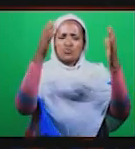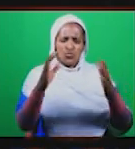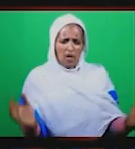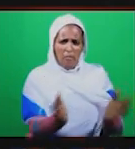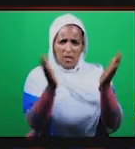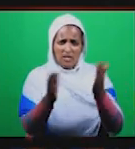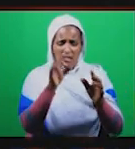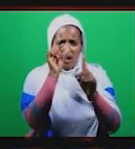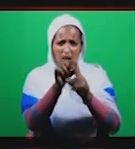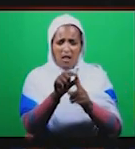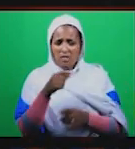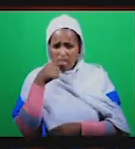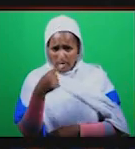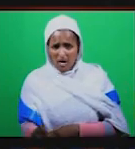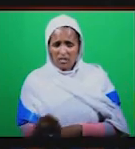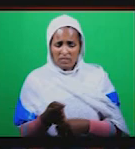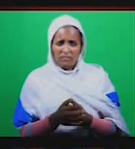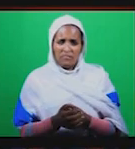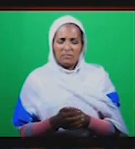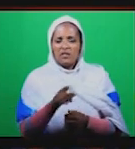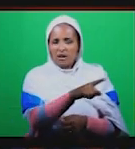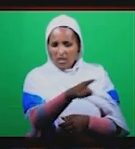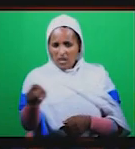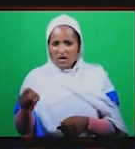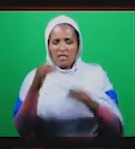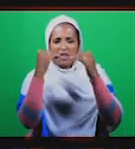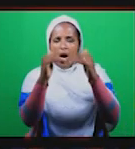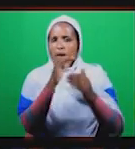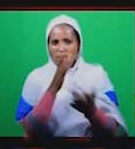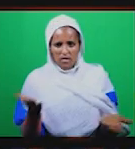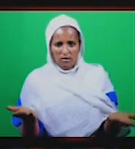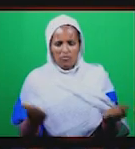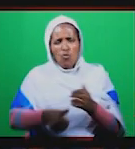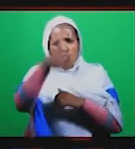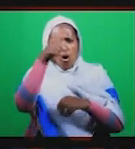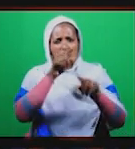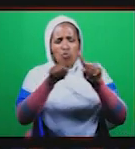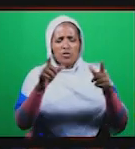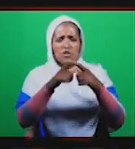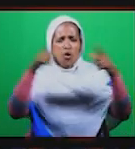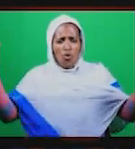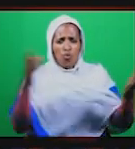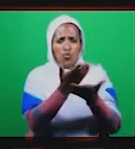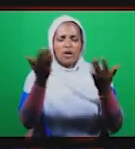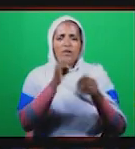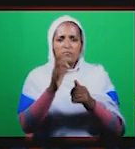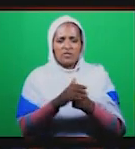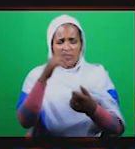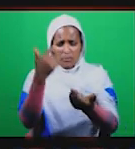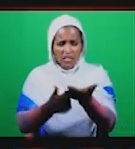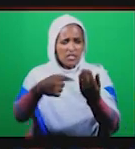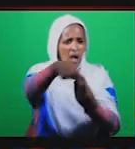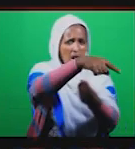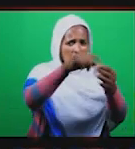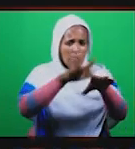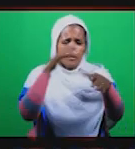ብዙ የማጽናኛ ቃላት ሊነገርም ለናንተ አይመጥንም ዋናው ግን ትልቁ ነገር